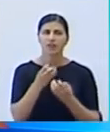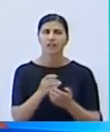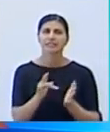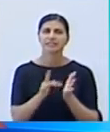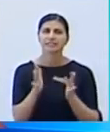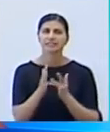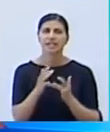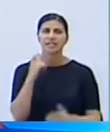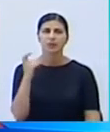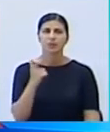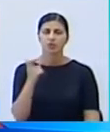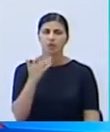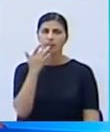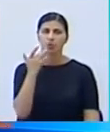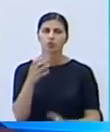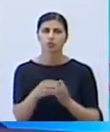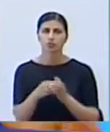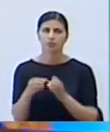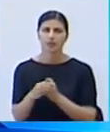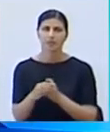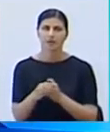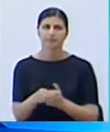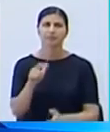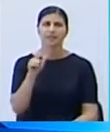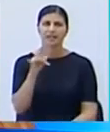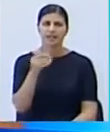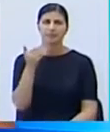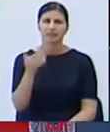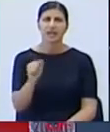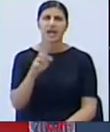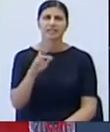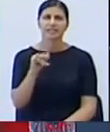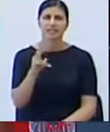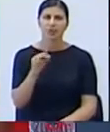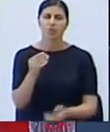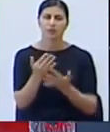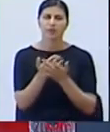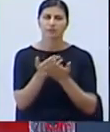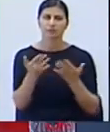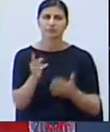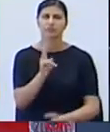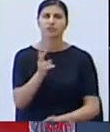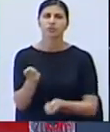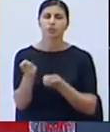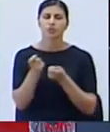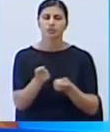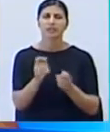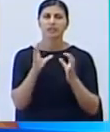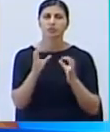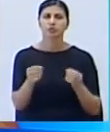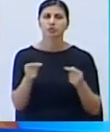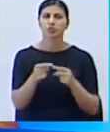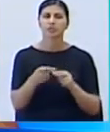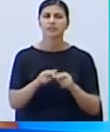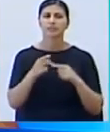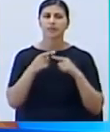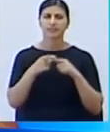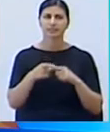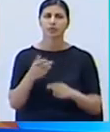ქრისტიან-დემოკრატიული ორიენტაციის პოლიტიკურმა ჯგუფებმა, ერხარდმა, დენაუერმა, იმ ხალხმა, რომელმაც შემოიტანა სწორედ ის